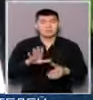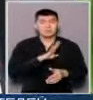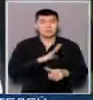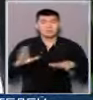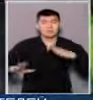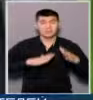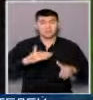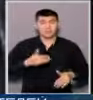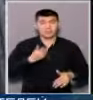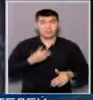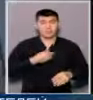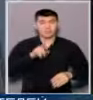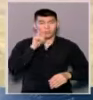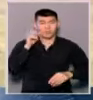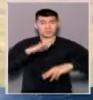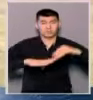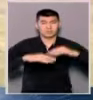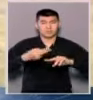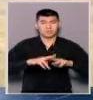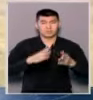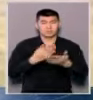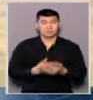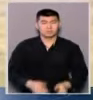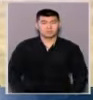особенно полезны молодым специалистам.